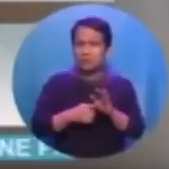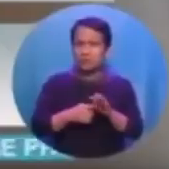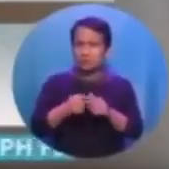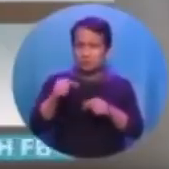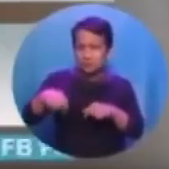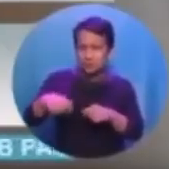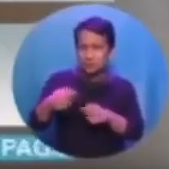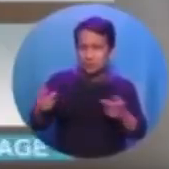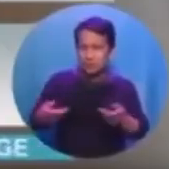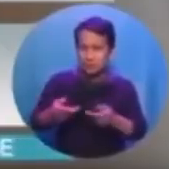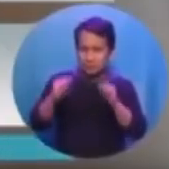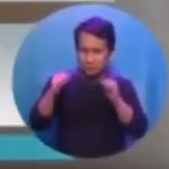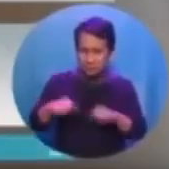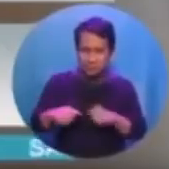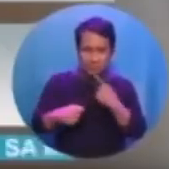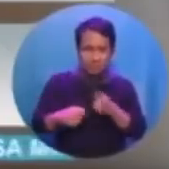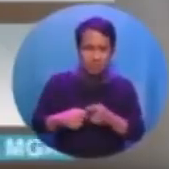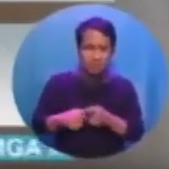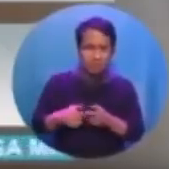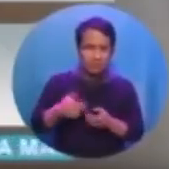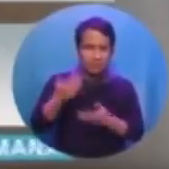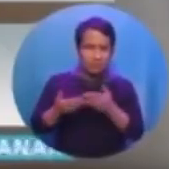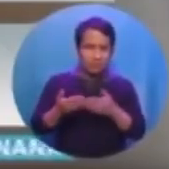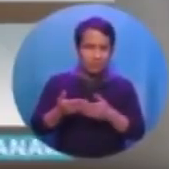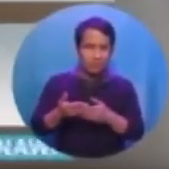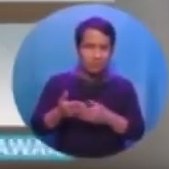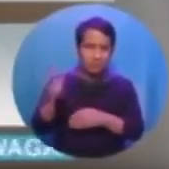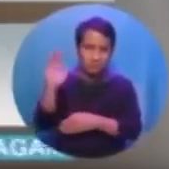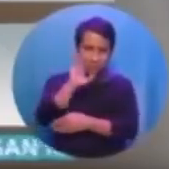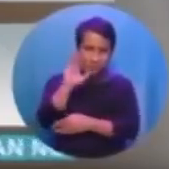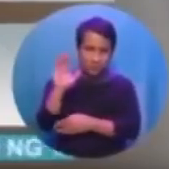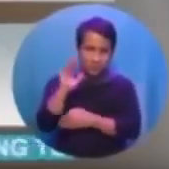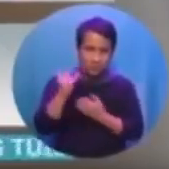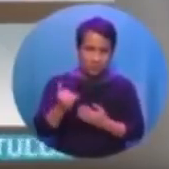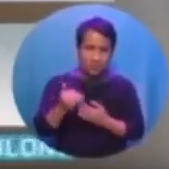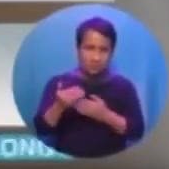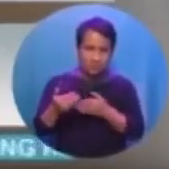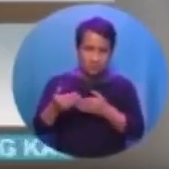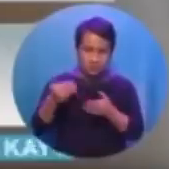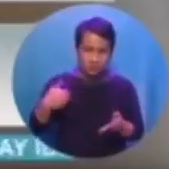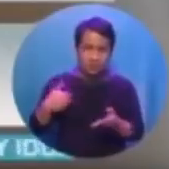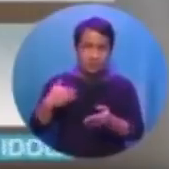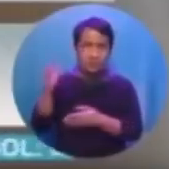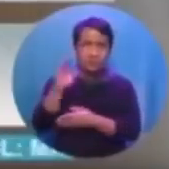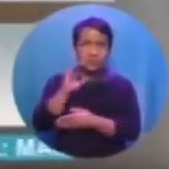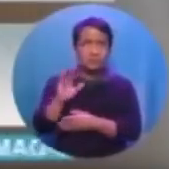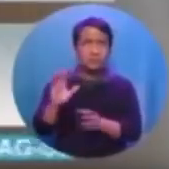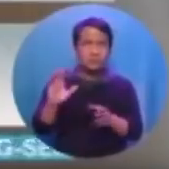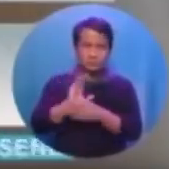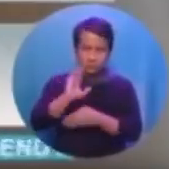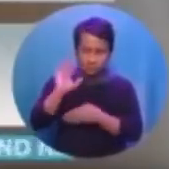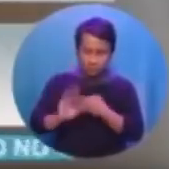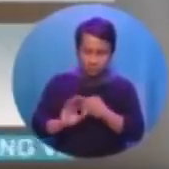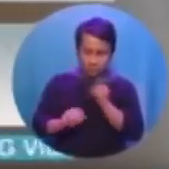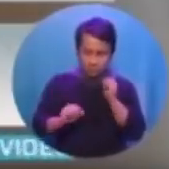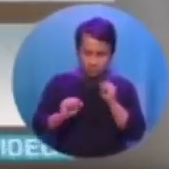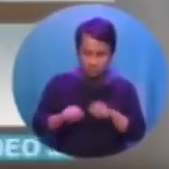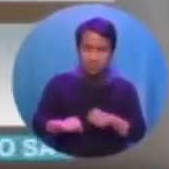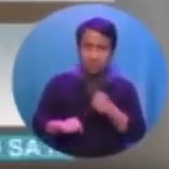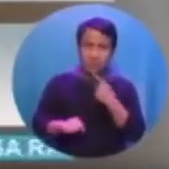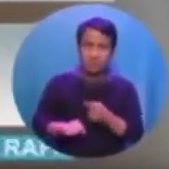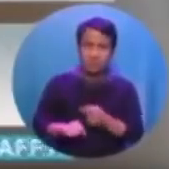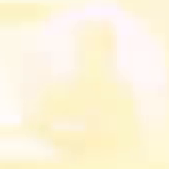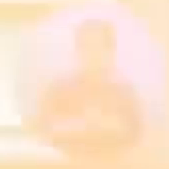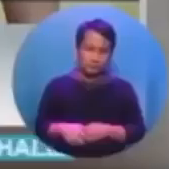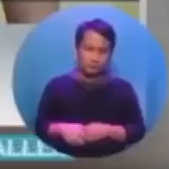on air, at para naman magpapasko pa man din, eh bago po magpasko, kayo po'y buo muli. Pwede ba? Sir, kausapin